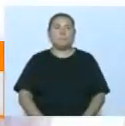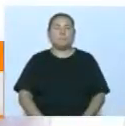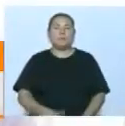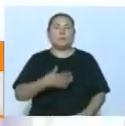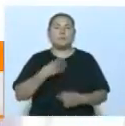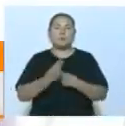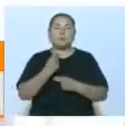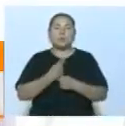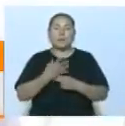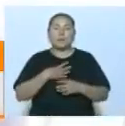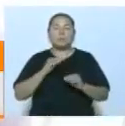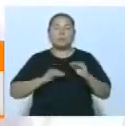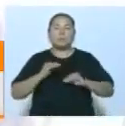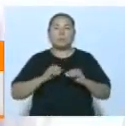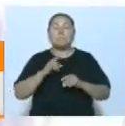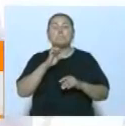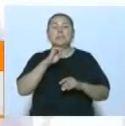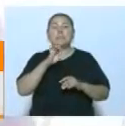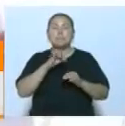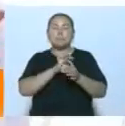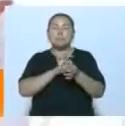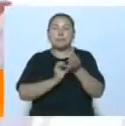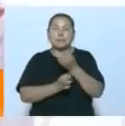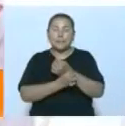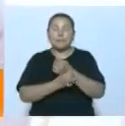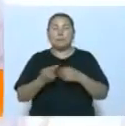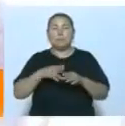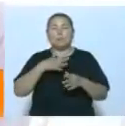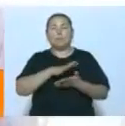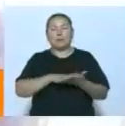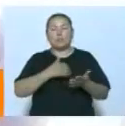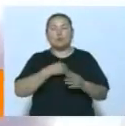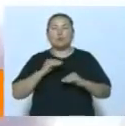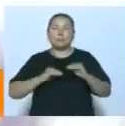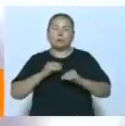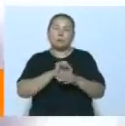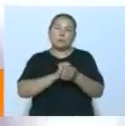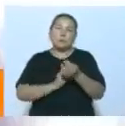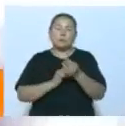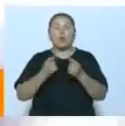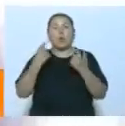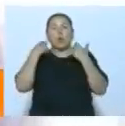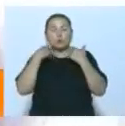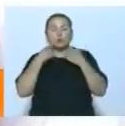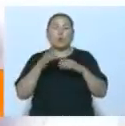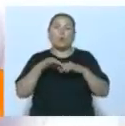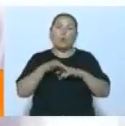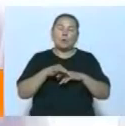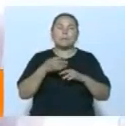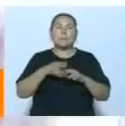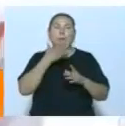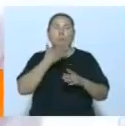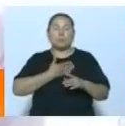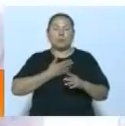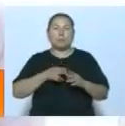Нас учили изготавливать браслеты из бисера. Мне очень понравилось. В дальнейшем я хочу сама собирать браслеты и мастерить кольца. Раньше я не умела это